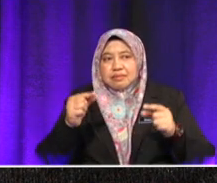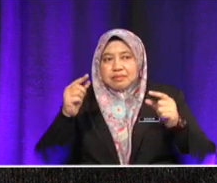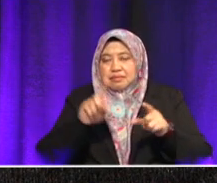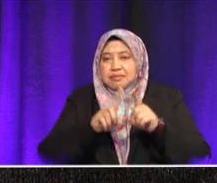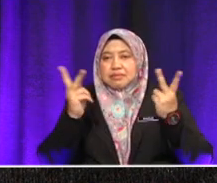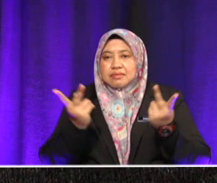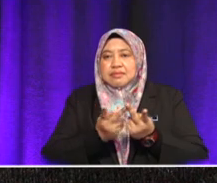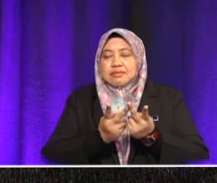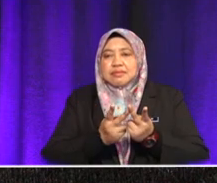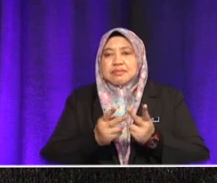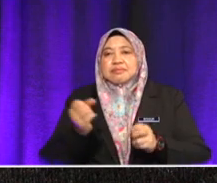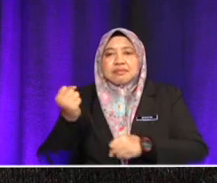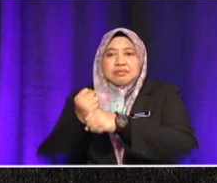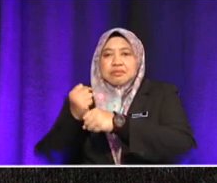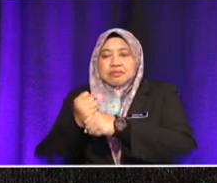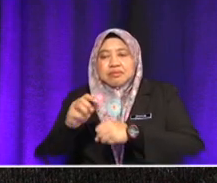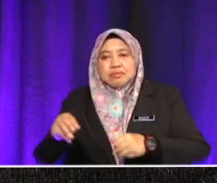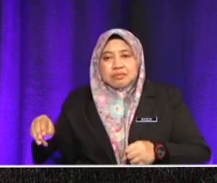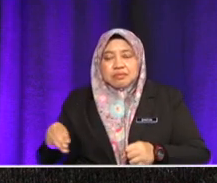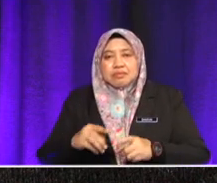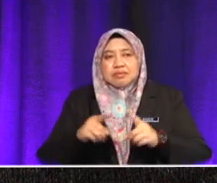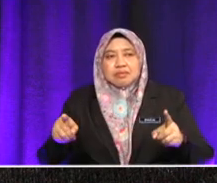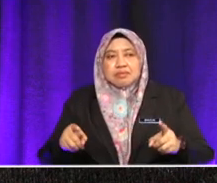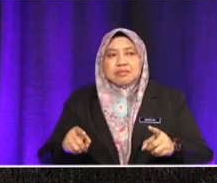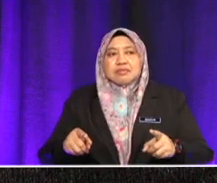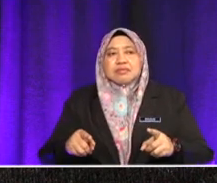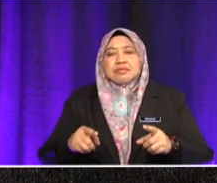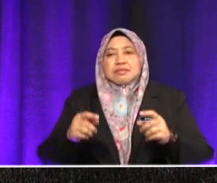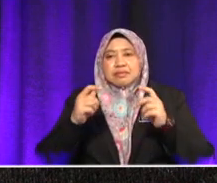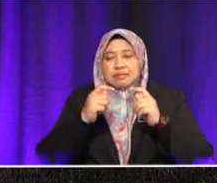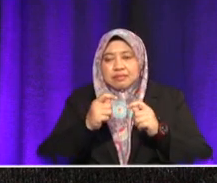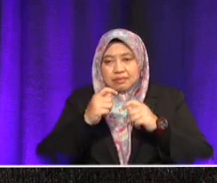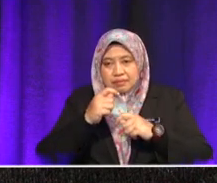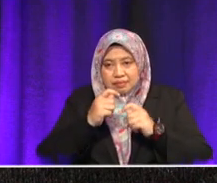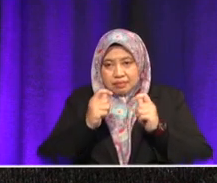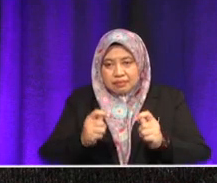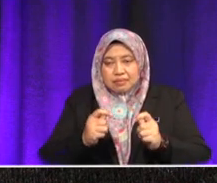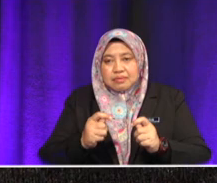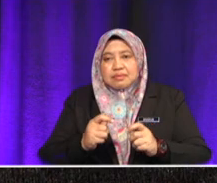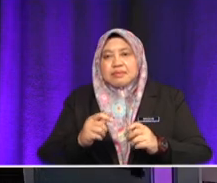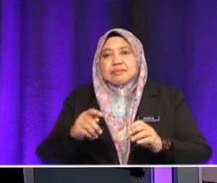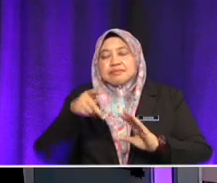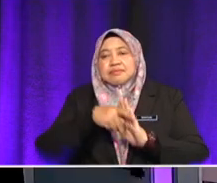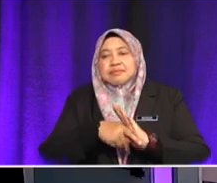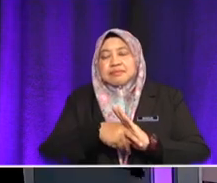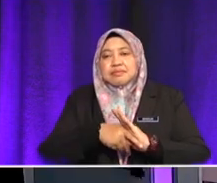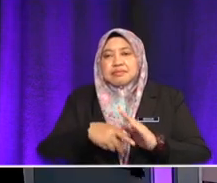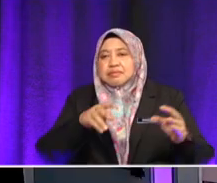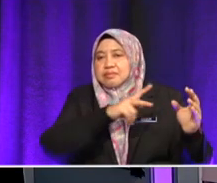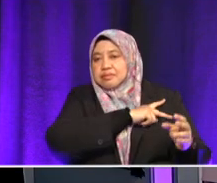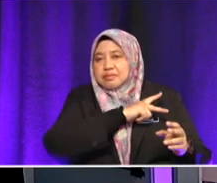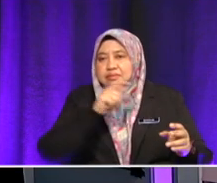jadi dekat sini juga boleh diletakkan tahap penguasaan memuaskan maksudnya TV